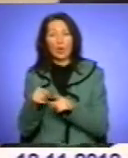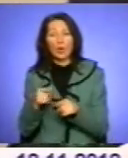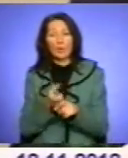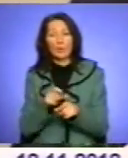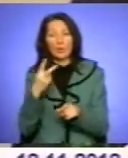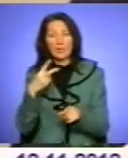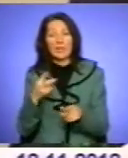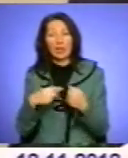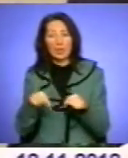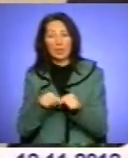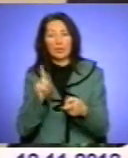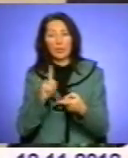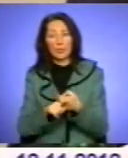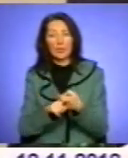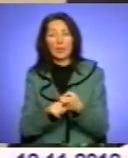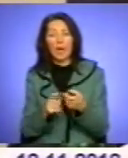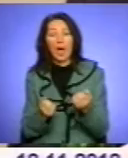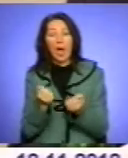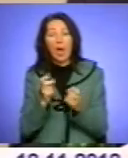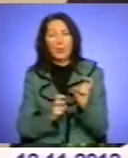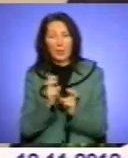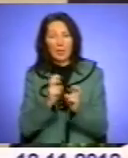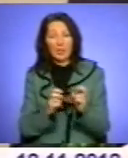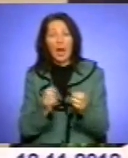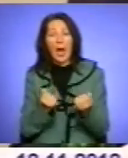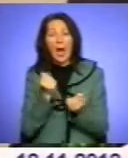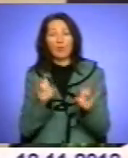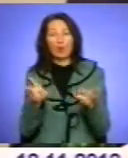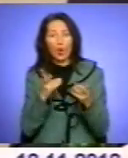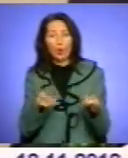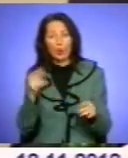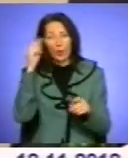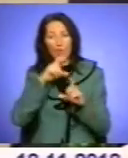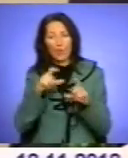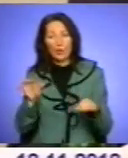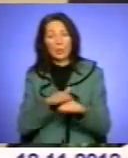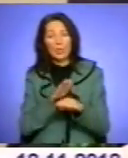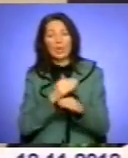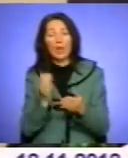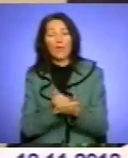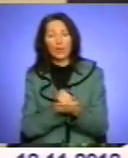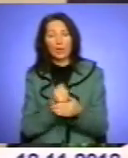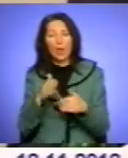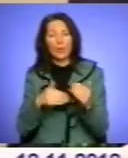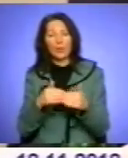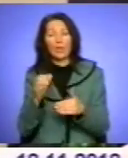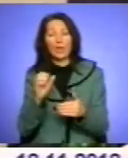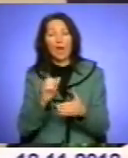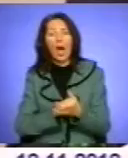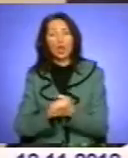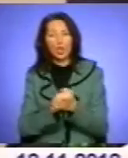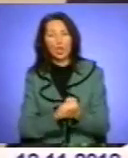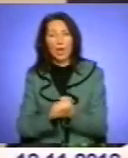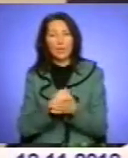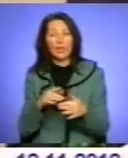мероприятию. Это автоклубы, предприятия внешней рекламы, вузы, благотворительные фонды, профессиональные ассоциации,